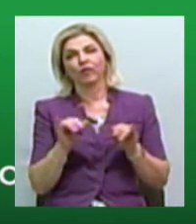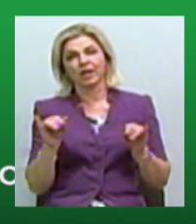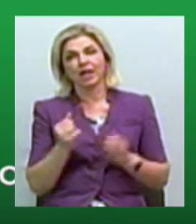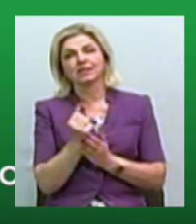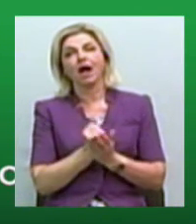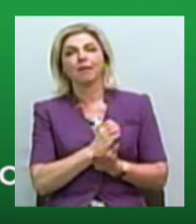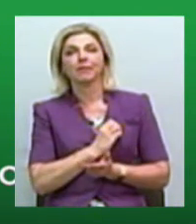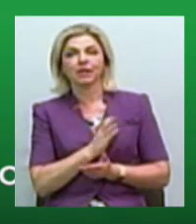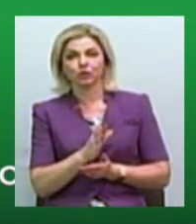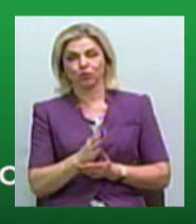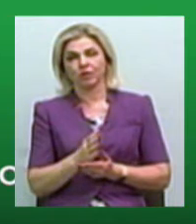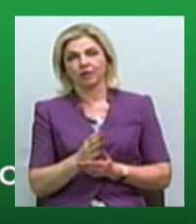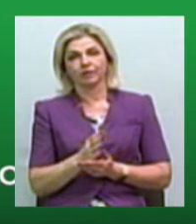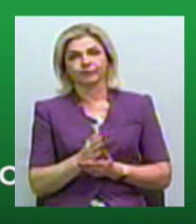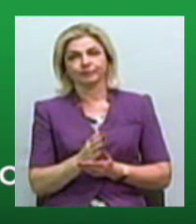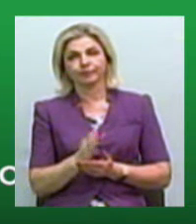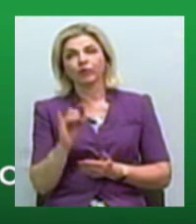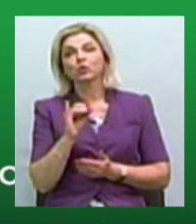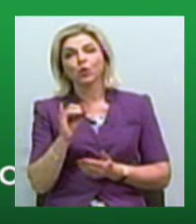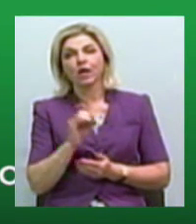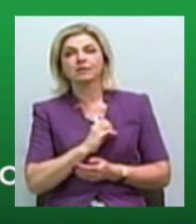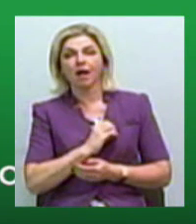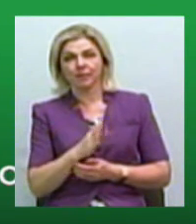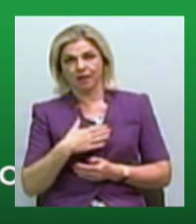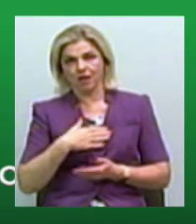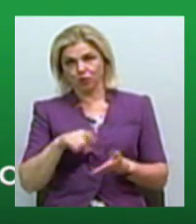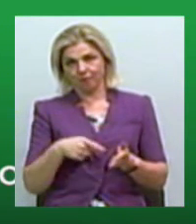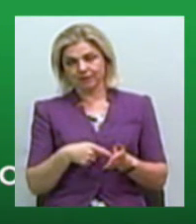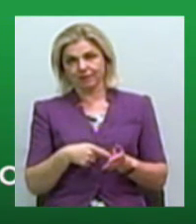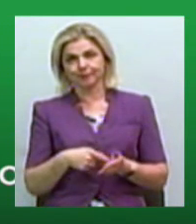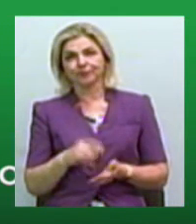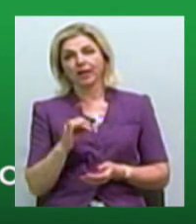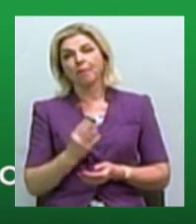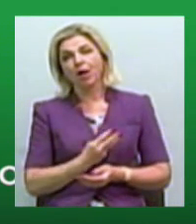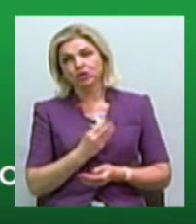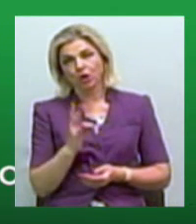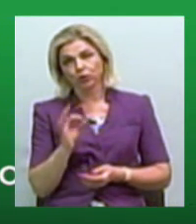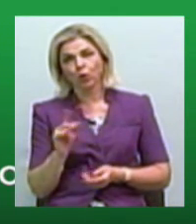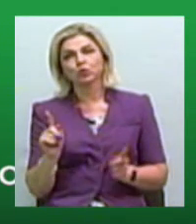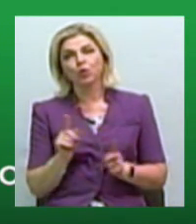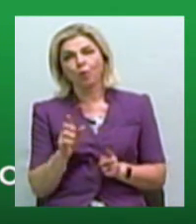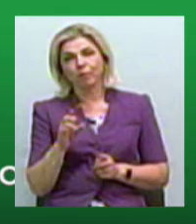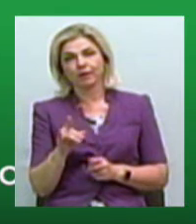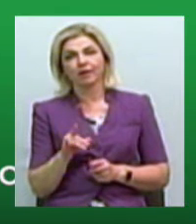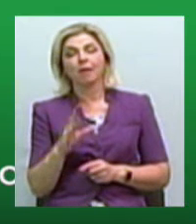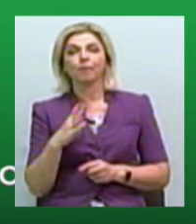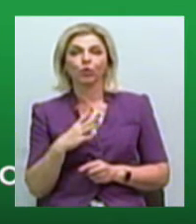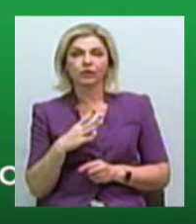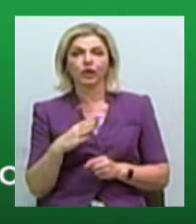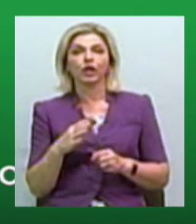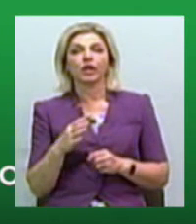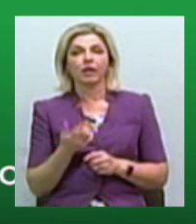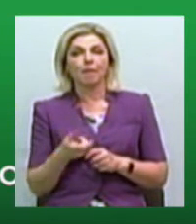скарбницю, історичну скарбницю нашого міста. І бажано було би, щоб були більші